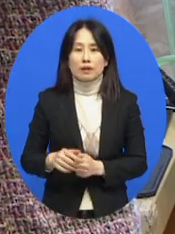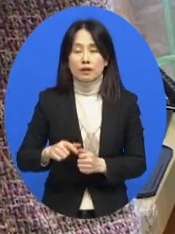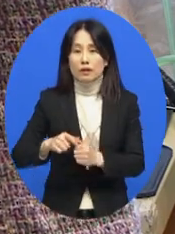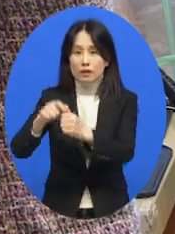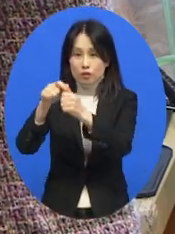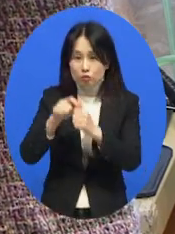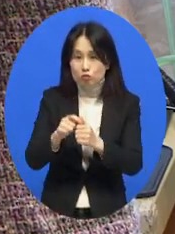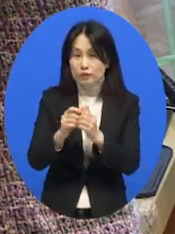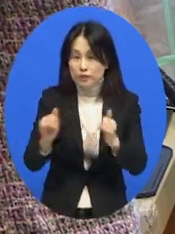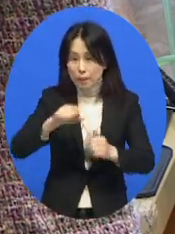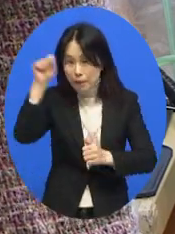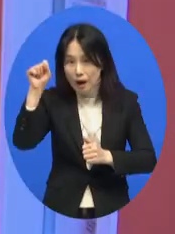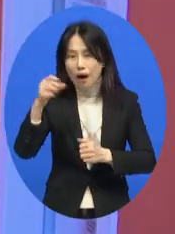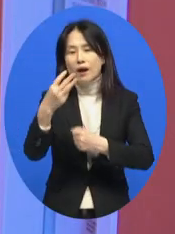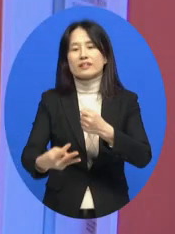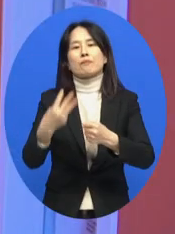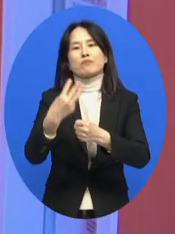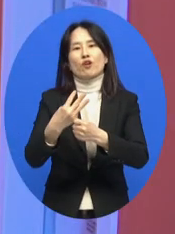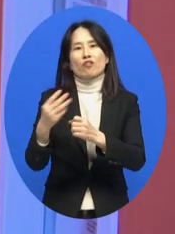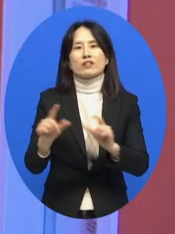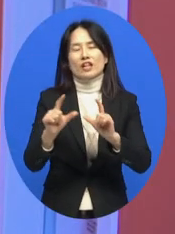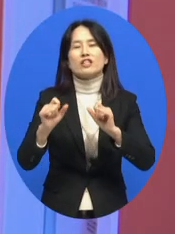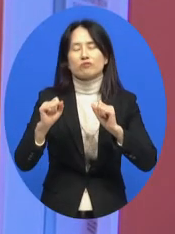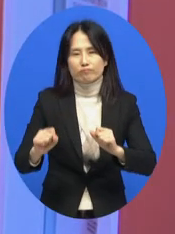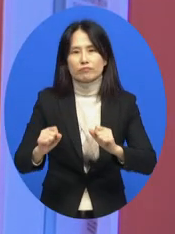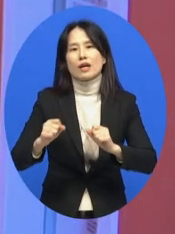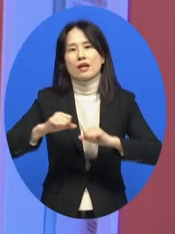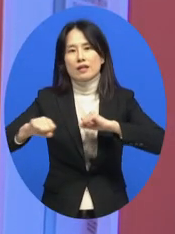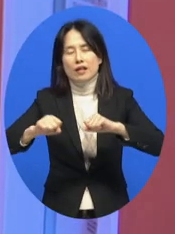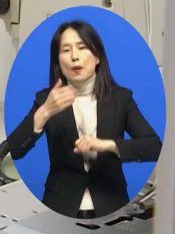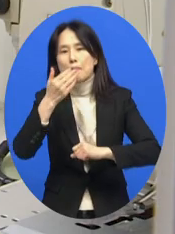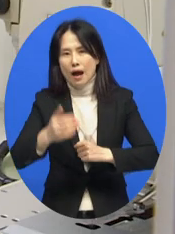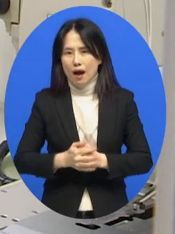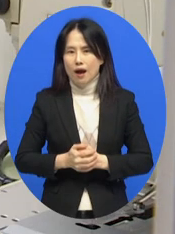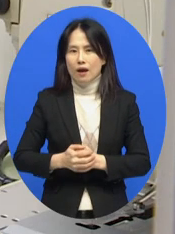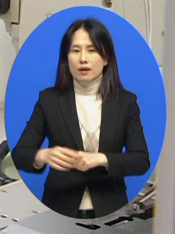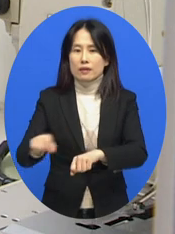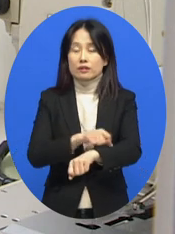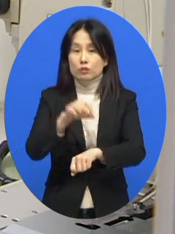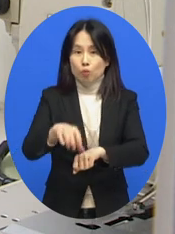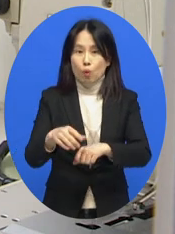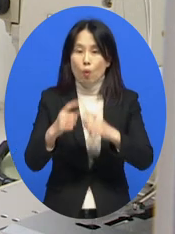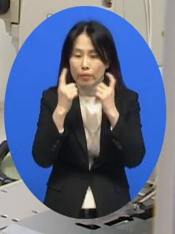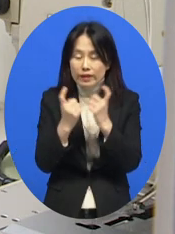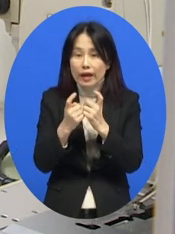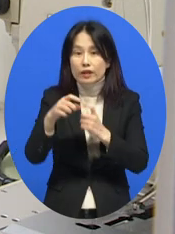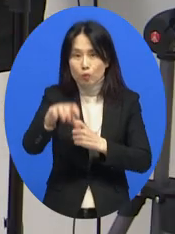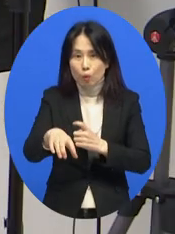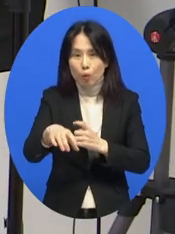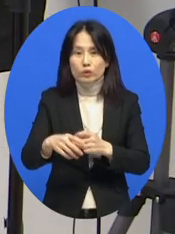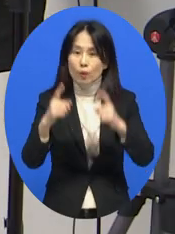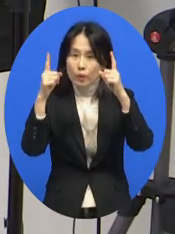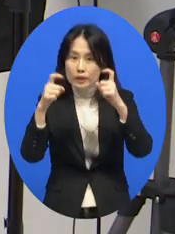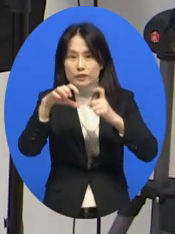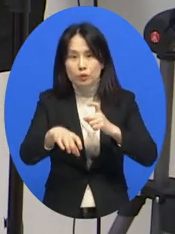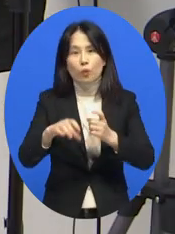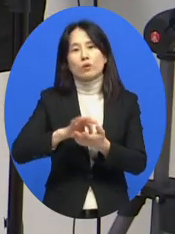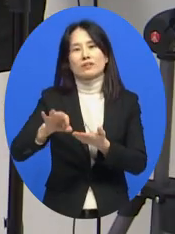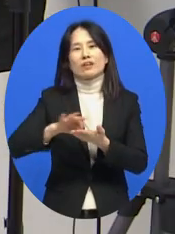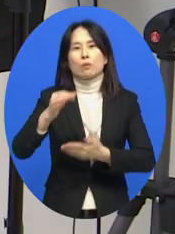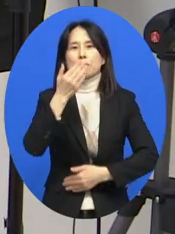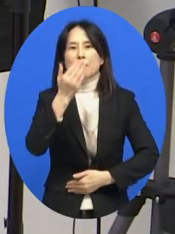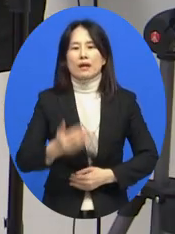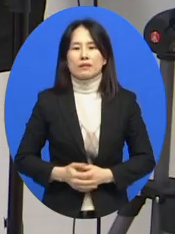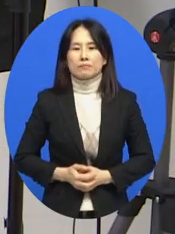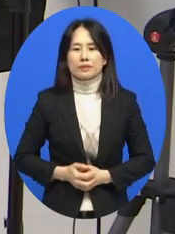입주 디자이너로 선정되면 최대 3년까지 입주할 수 있고 개별 창작 공간 특수공제실 포토 스튜디오 등을 이용할 수